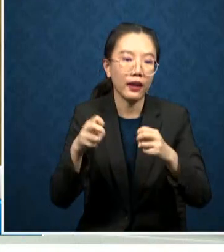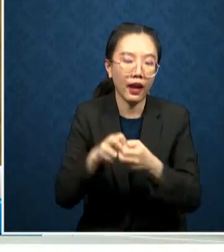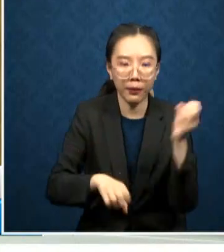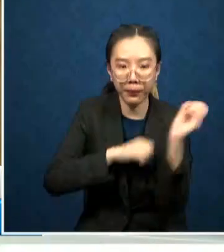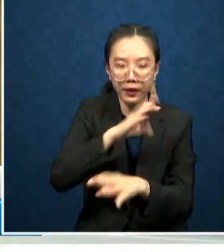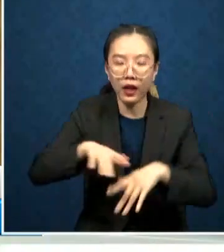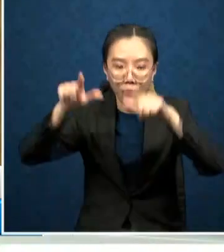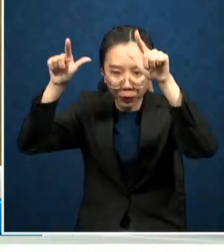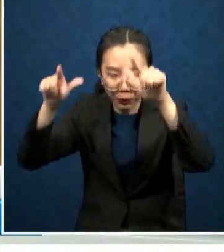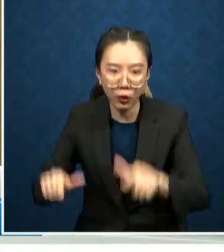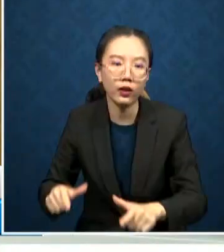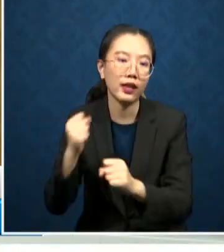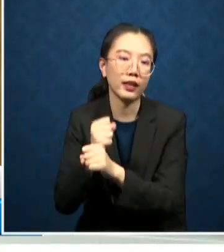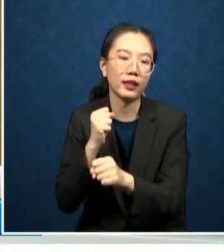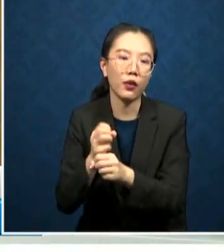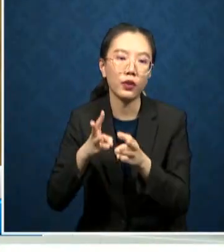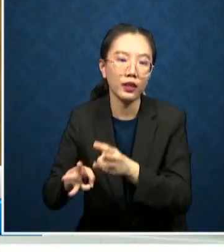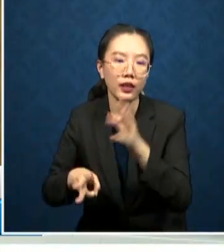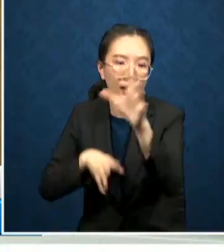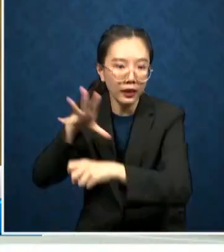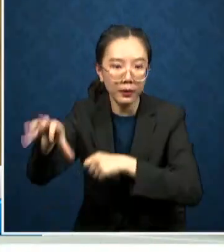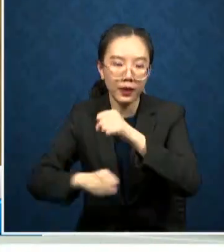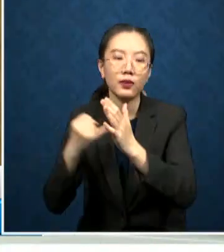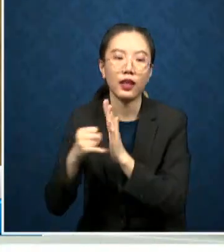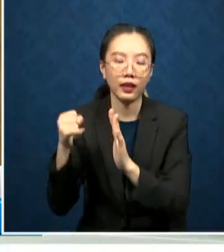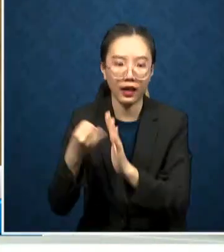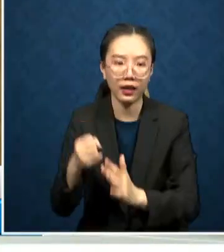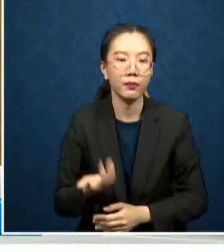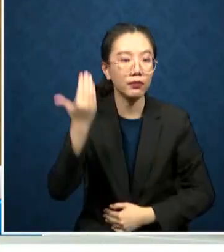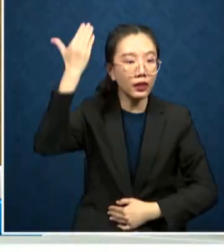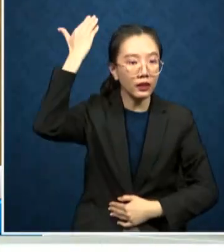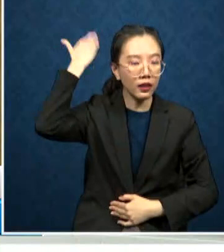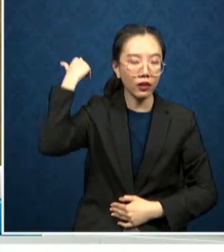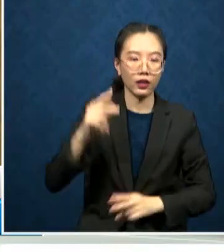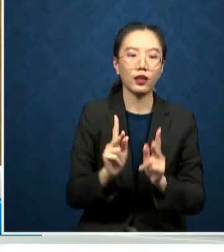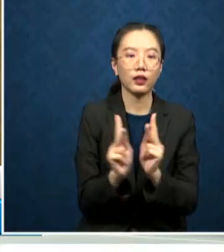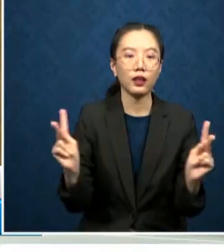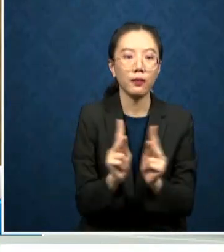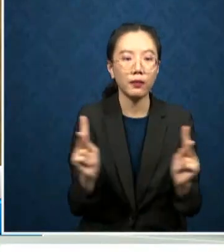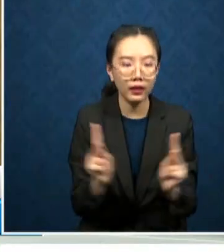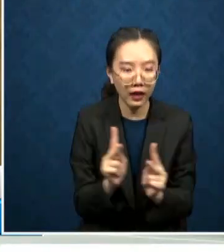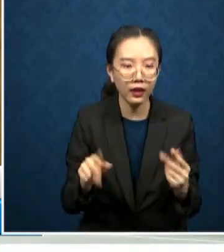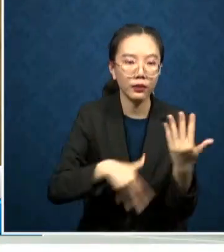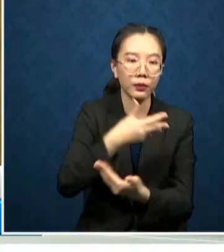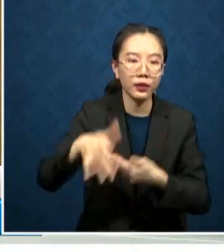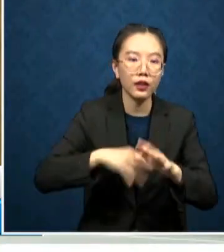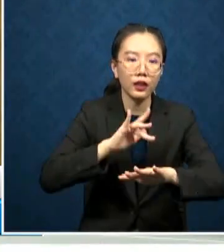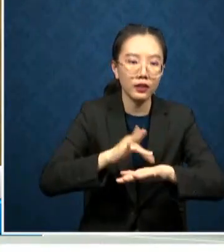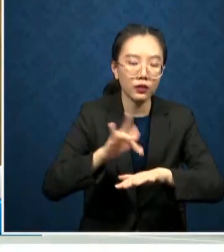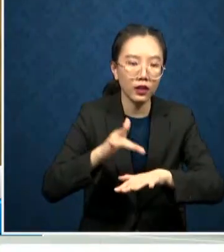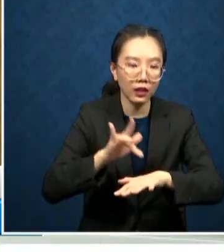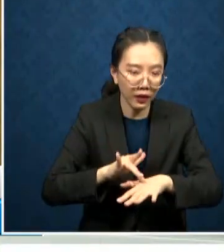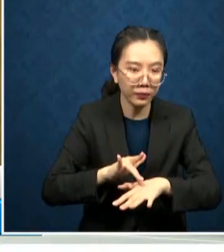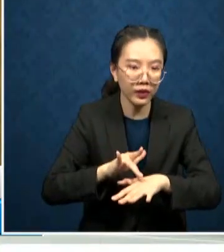และทำลายได้ง่ายยิ่งขึ้นในห่วงเวลาที่ผ่านมานั้นคณะกรรมาธิการทรัพพยากรธรรมชาติและสิ่งแวดล้อม